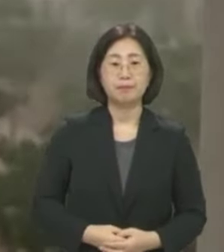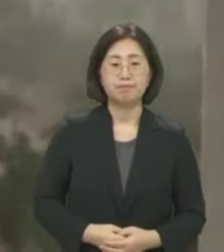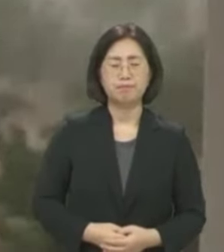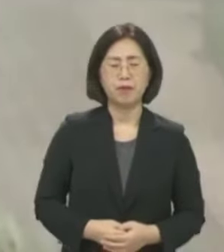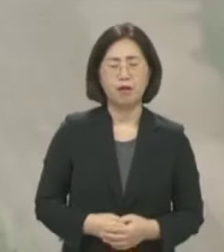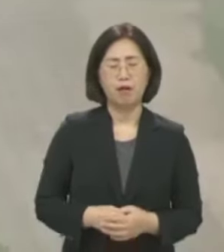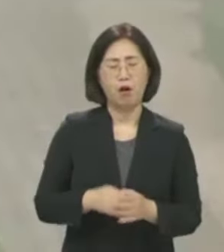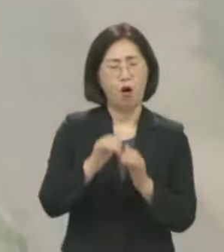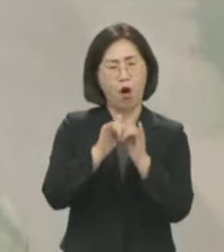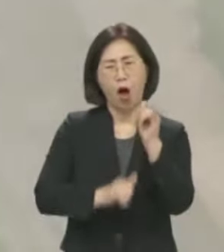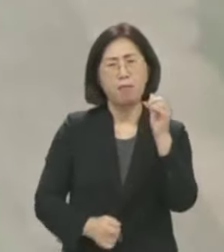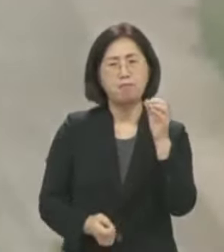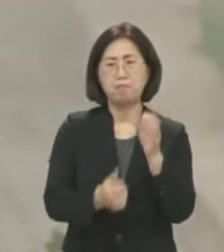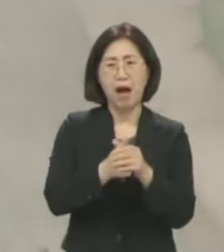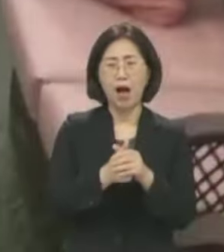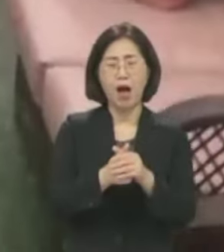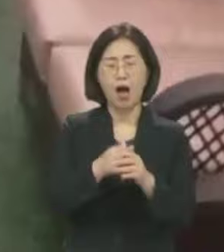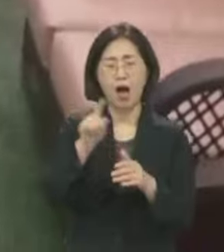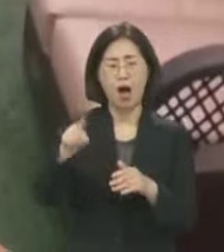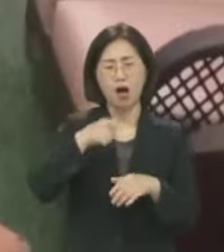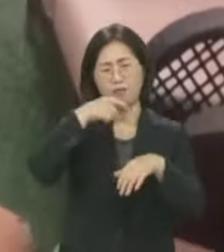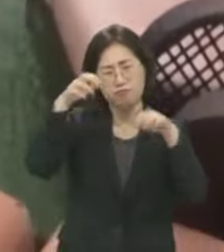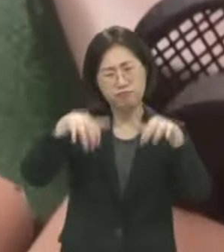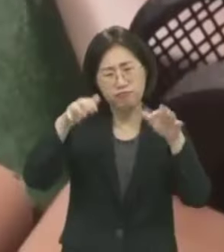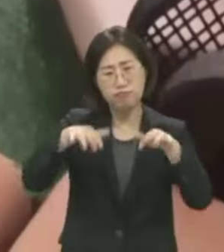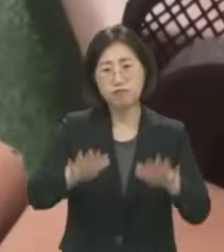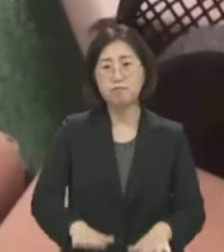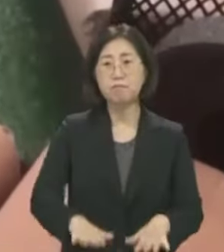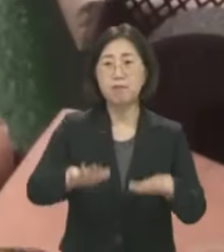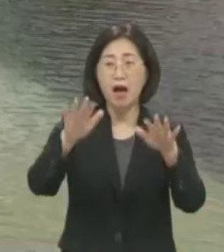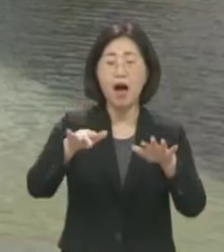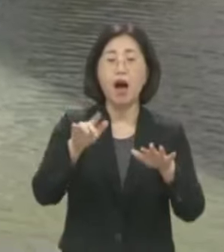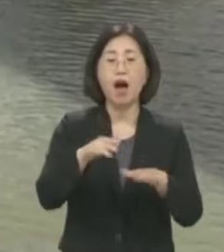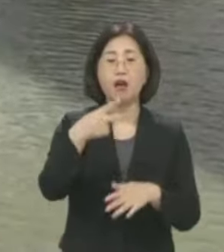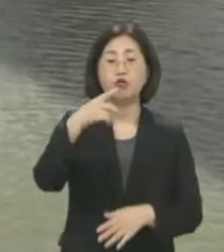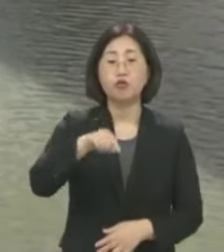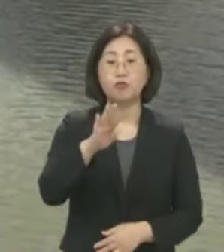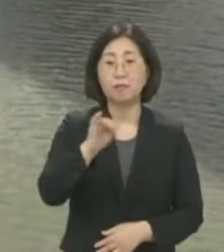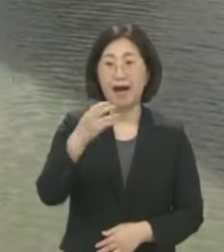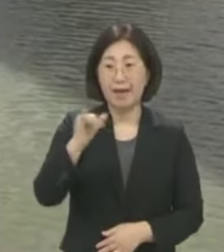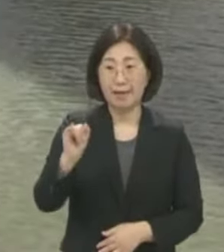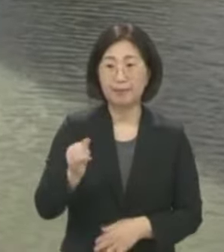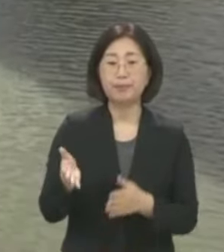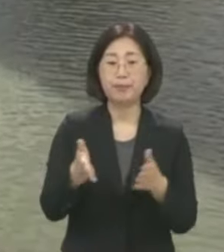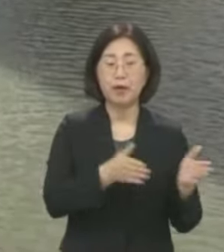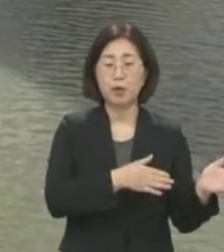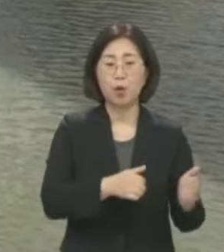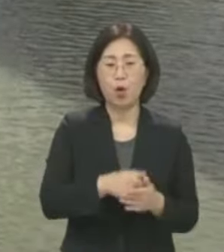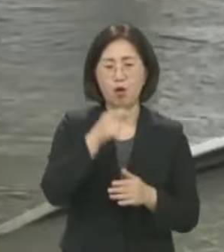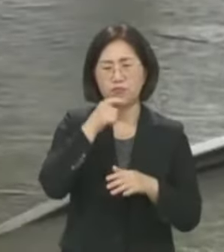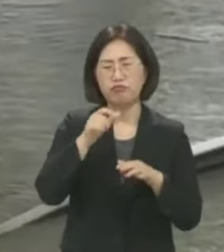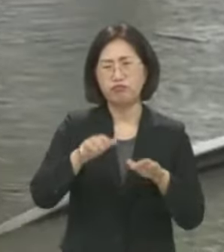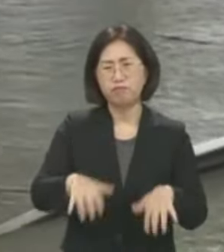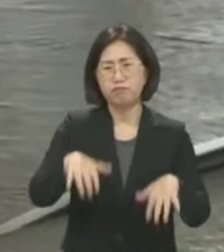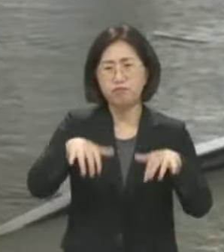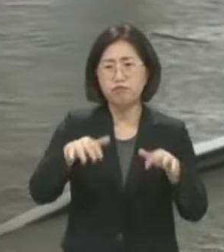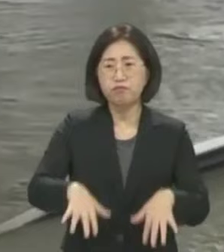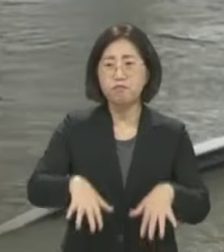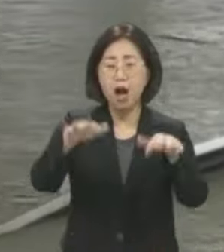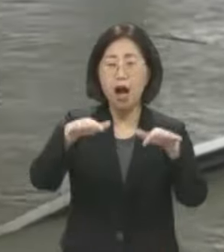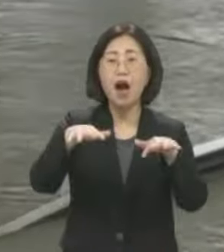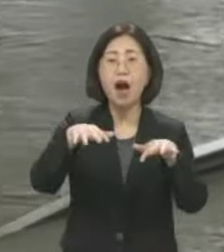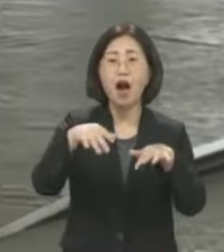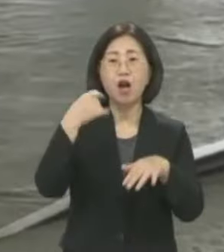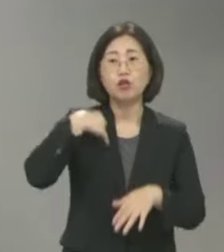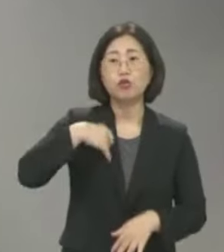이례적인 폭우로 길거리가 물바다로 변한 사막도시 두바이. 평소의 두 배가 넘는 강수량으로 수중도시가 된 중국의